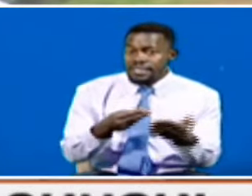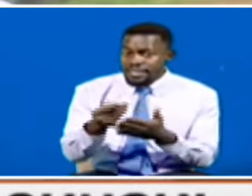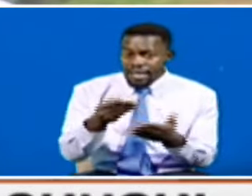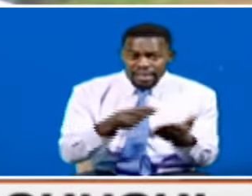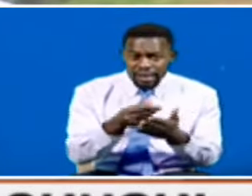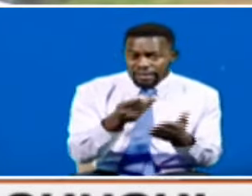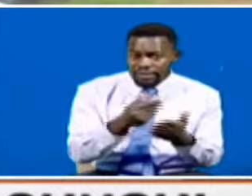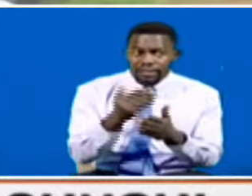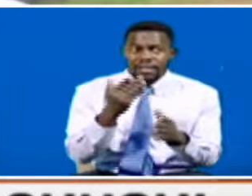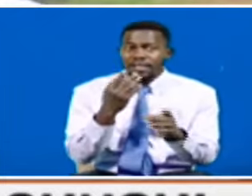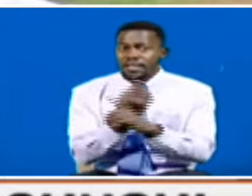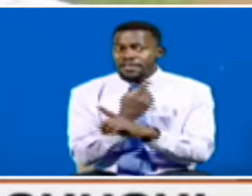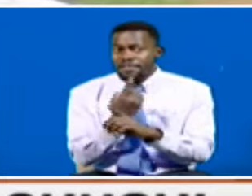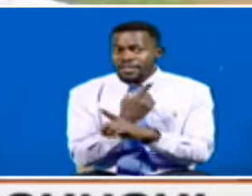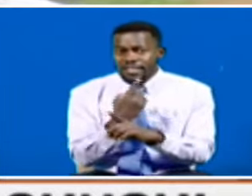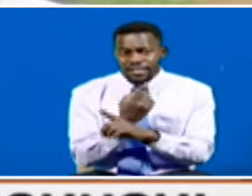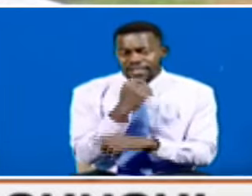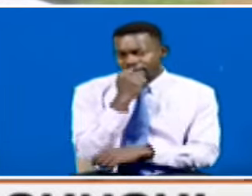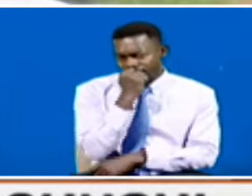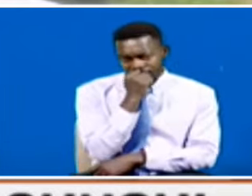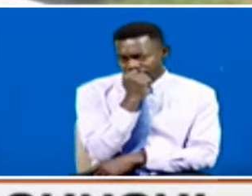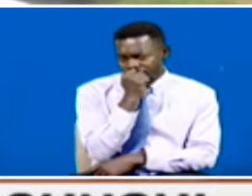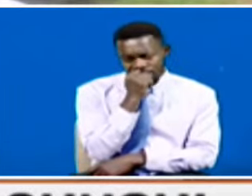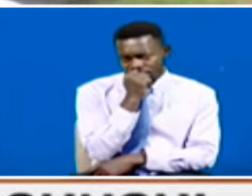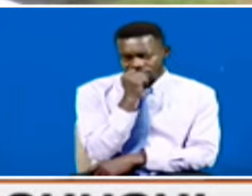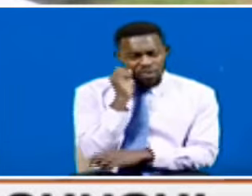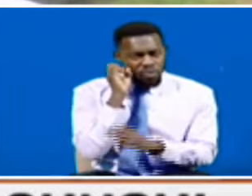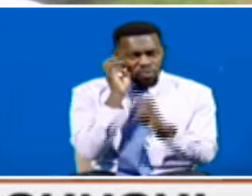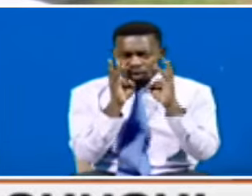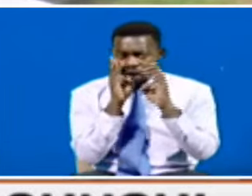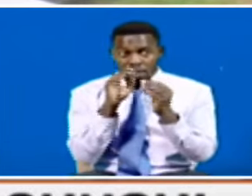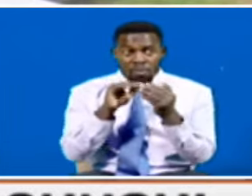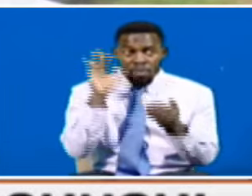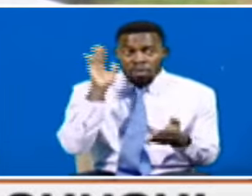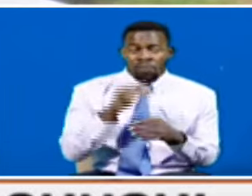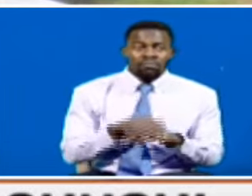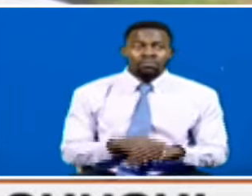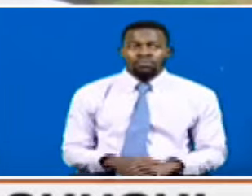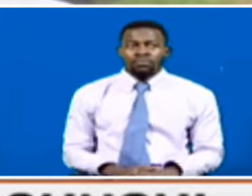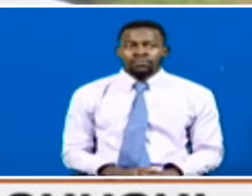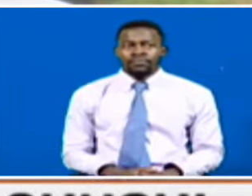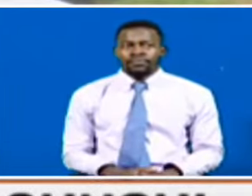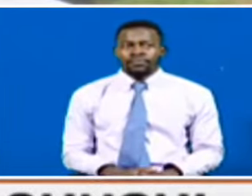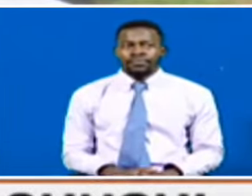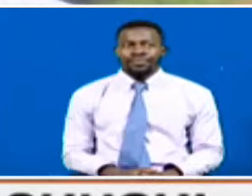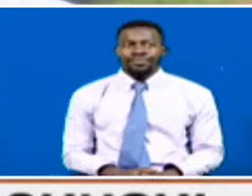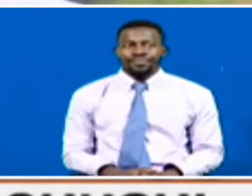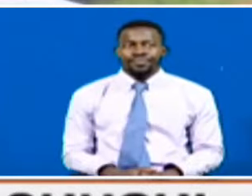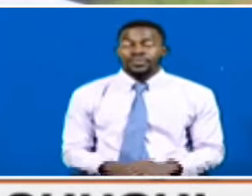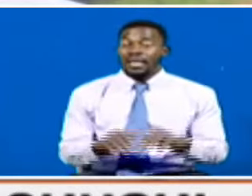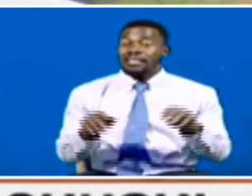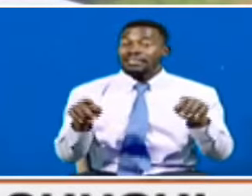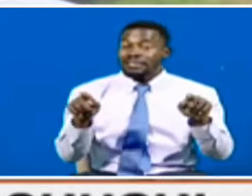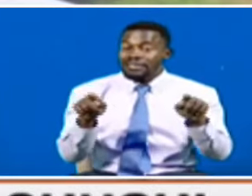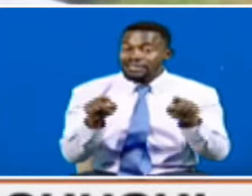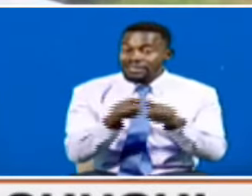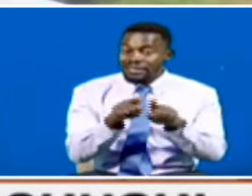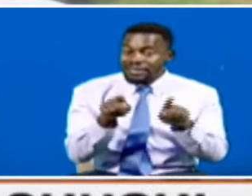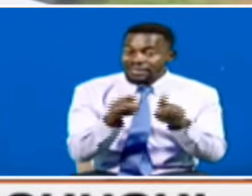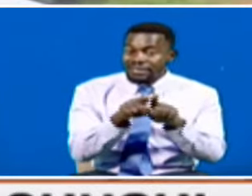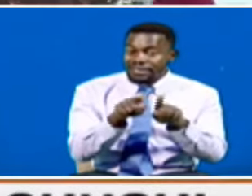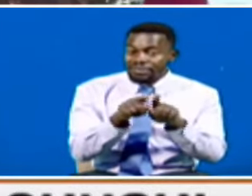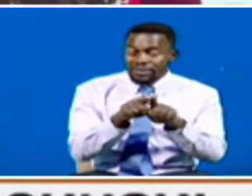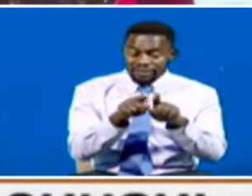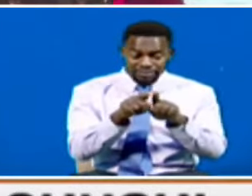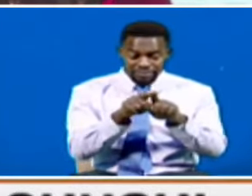hiyo, watamwaga yao kama hiyo hiyo hiyo tu. Because these people are very clever. Wanafanya the same packaging kama ya